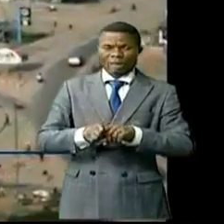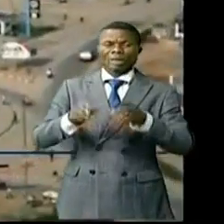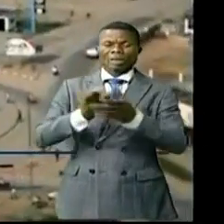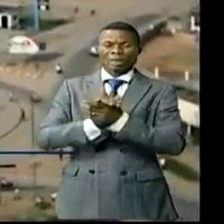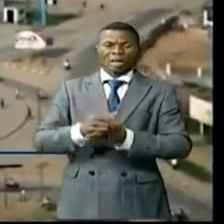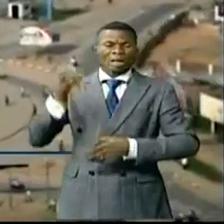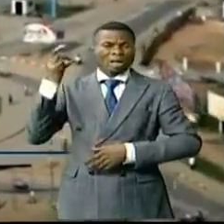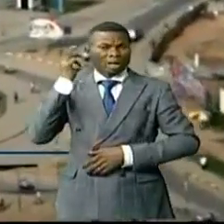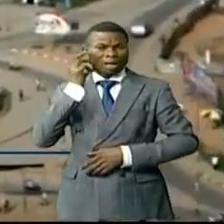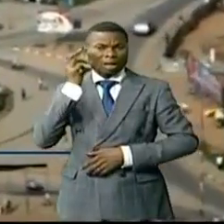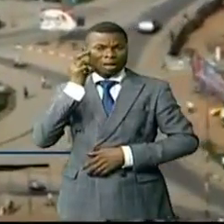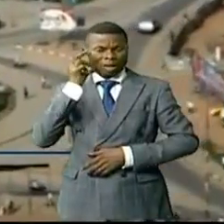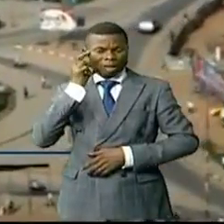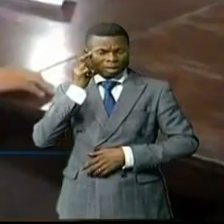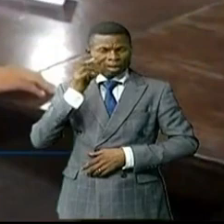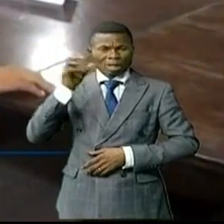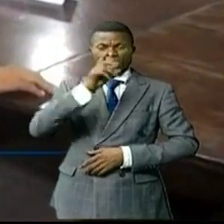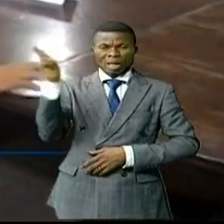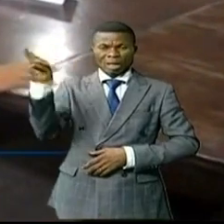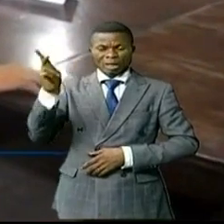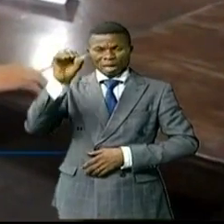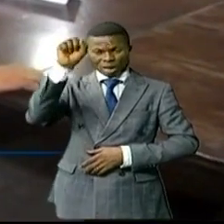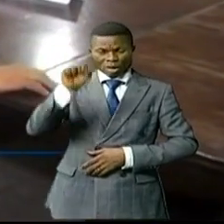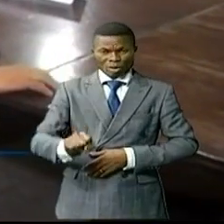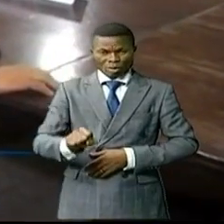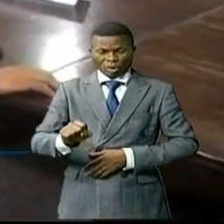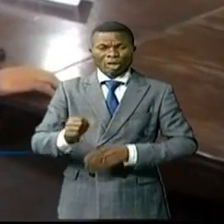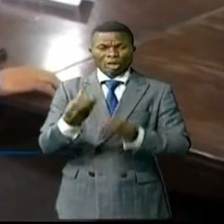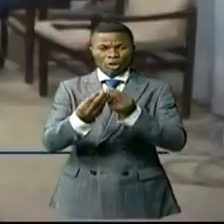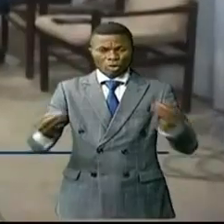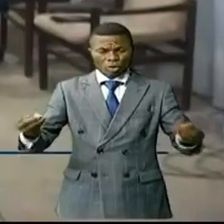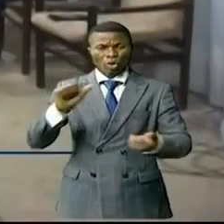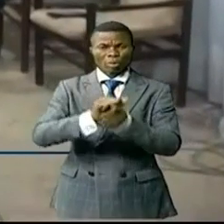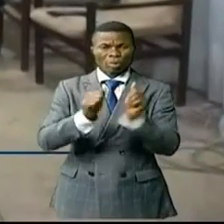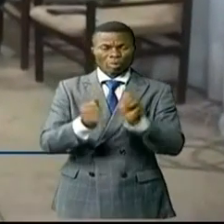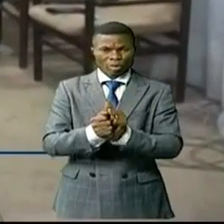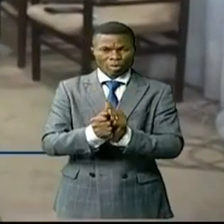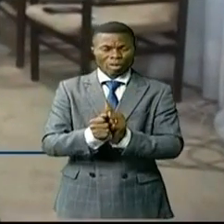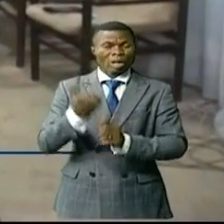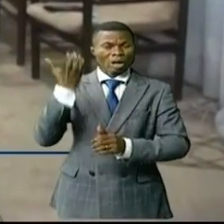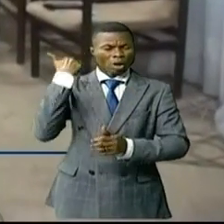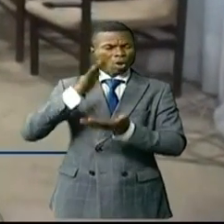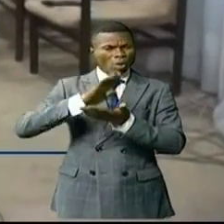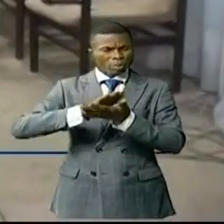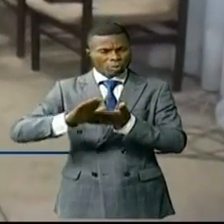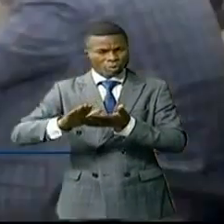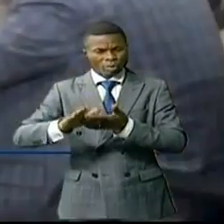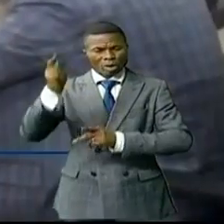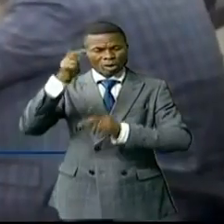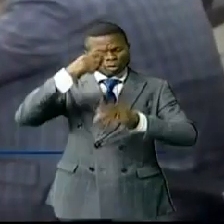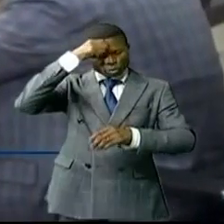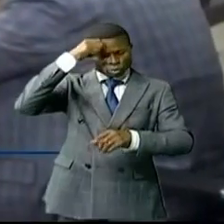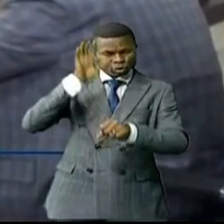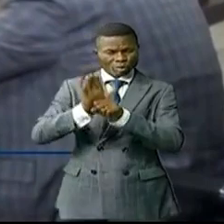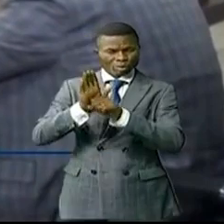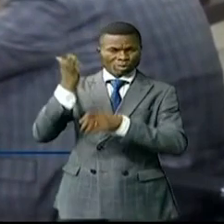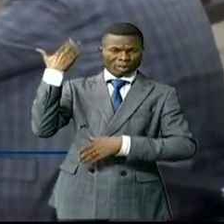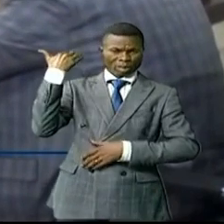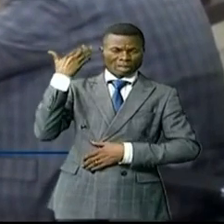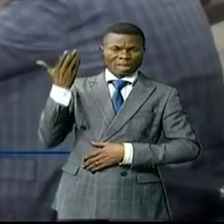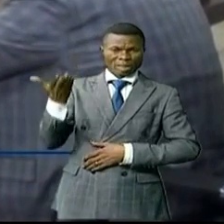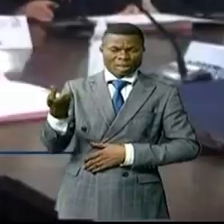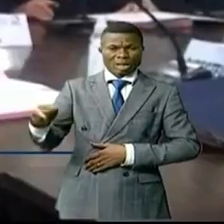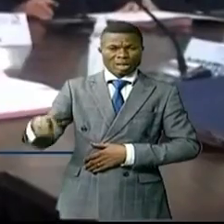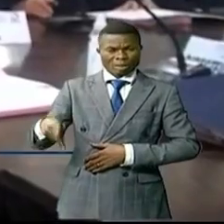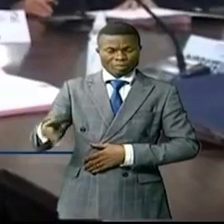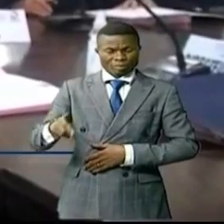à Kananga, dans le Kassai Occidental. Question de résoudre les problèmes d'approvisionnement en eau qu'éprouvent les populations de ces deux provinces. C'est